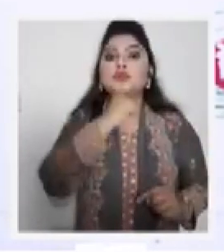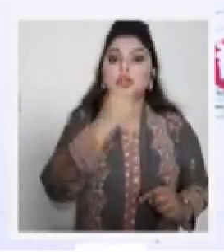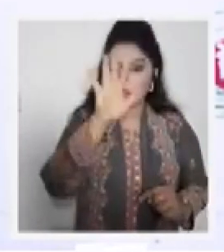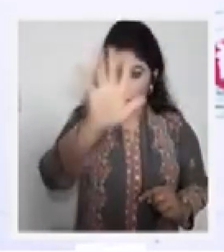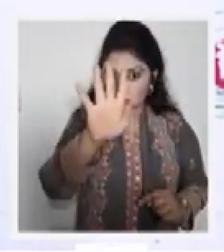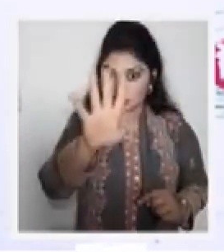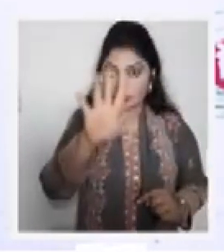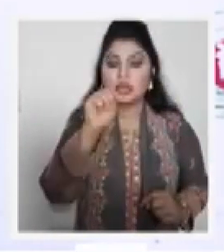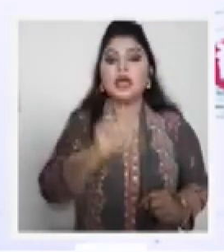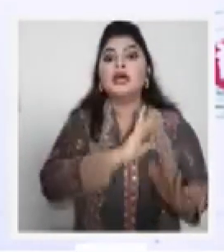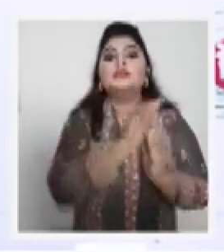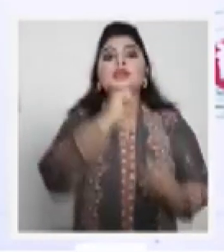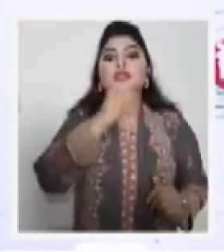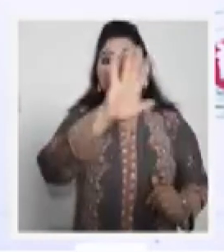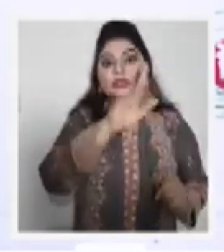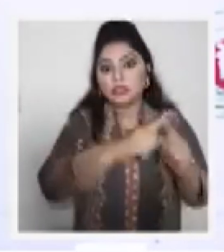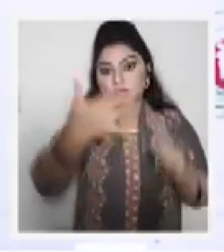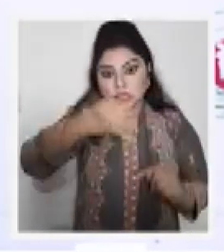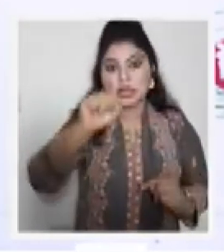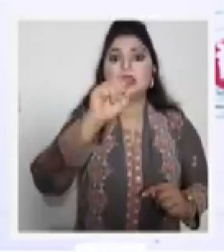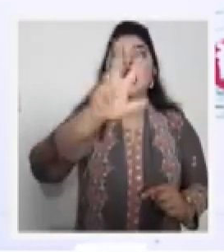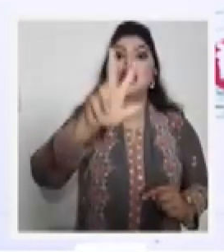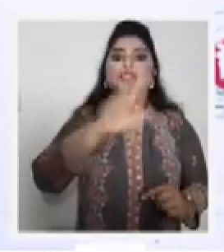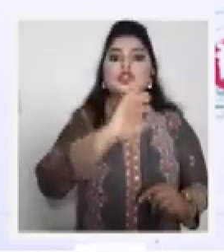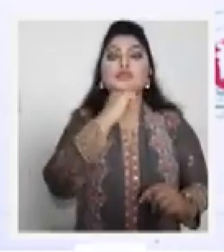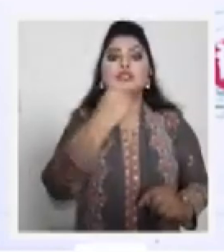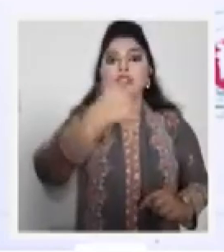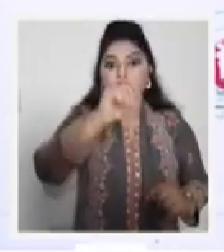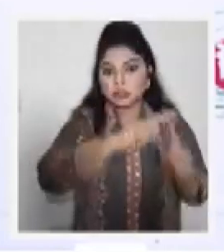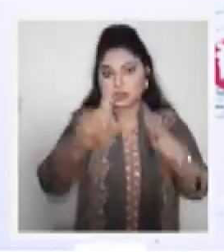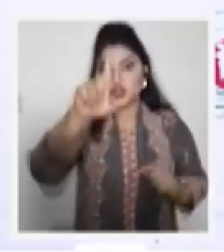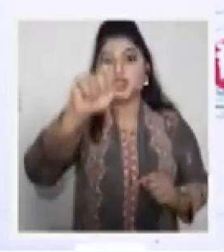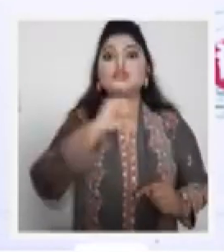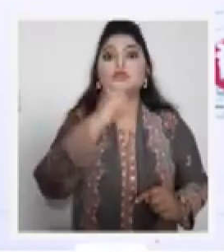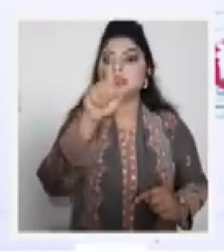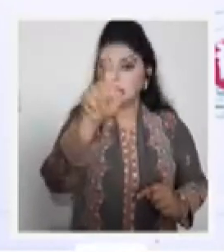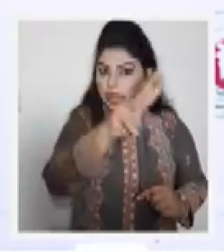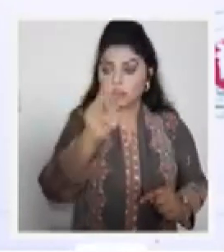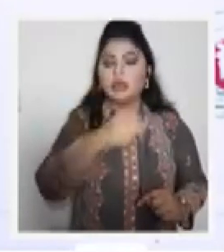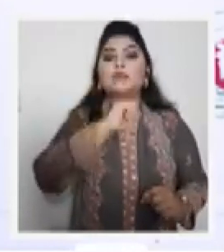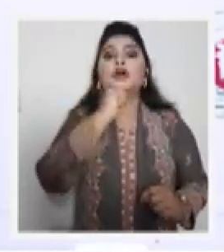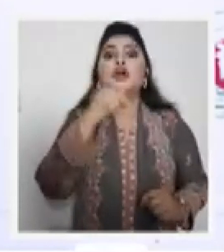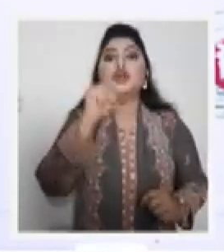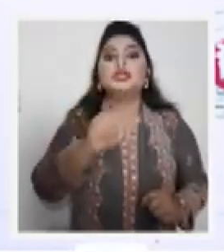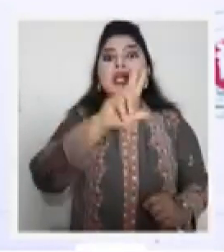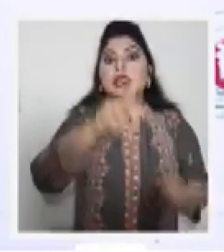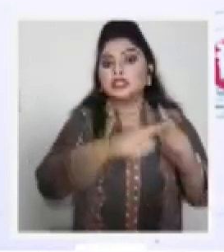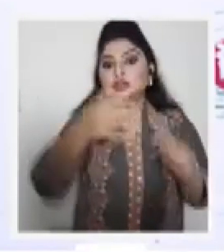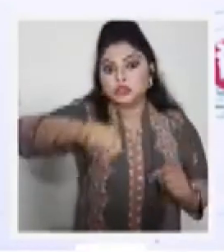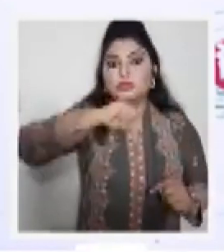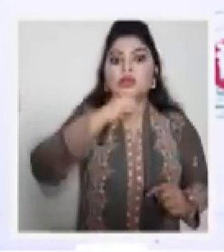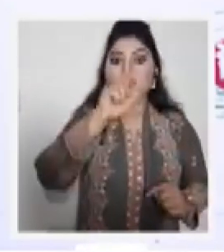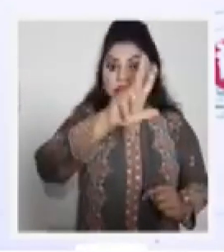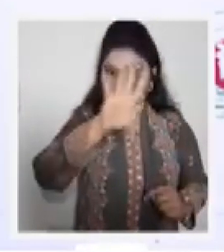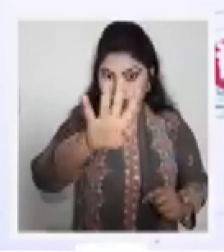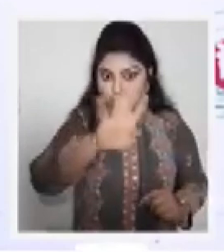24 ঘন্টা যারা মৃত্যুবরণ করেছেন তাদের বয়স বিভাজনে 31 থেকে 40 বছর 1 জন, 41 থেকে 50 4 জন, 51 থেকে 60